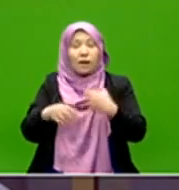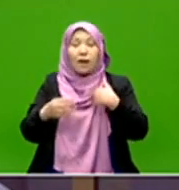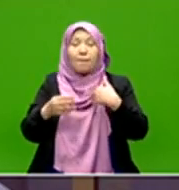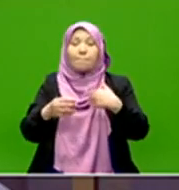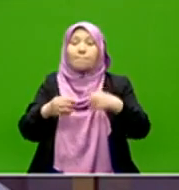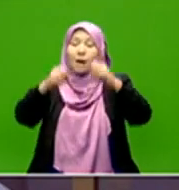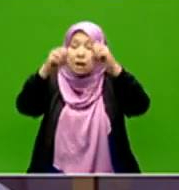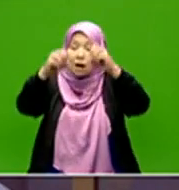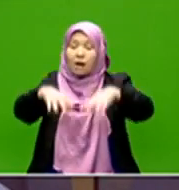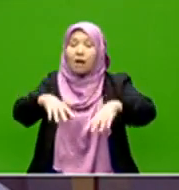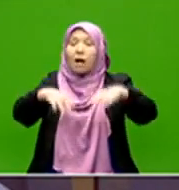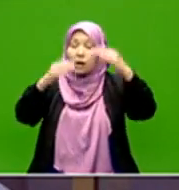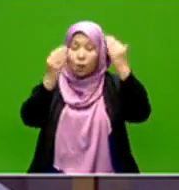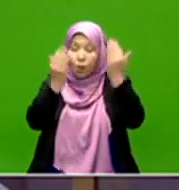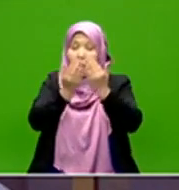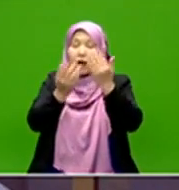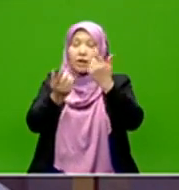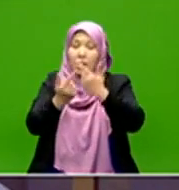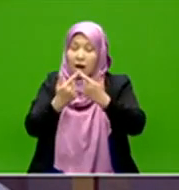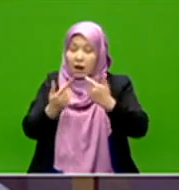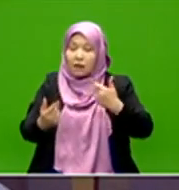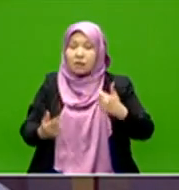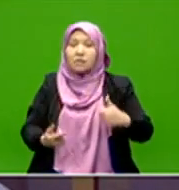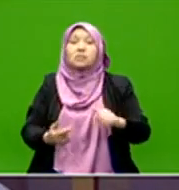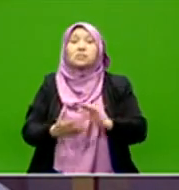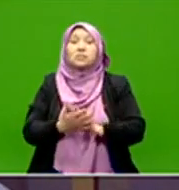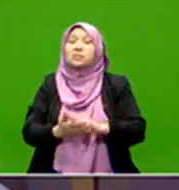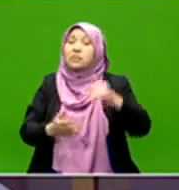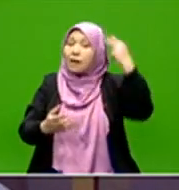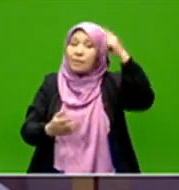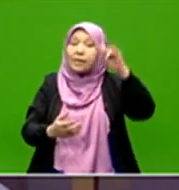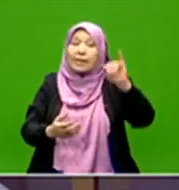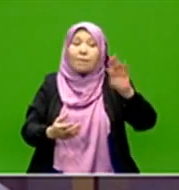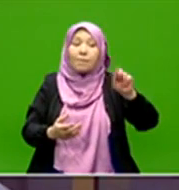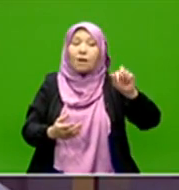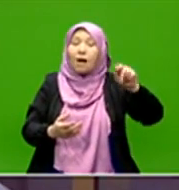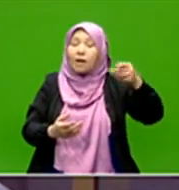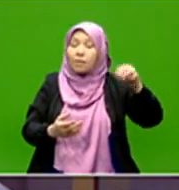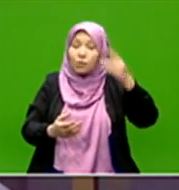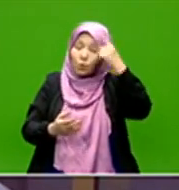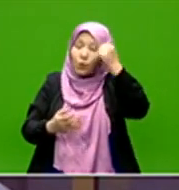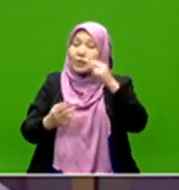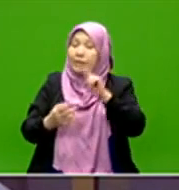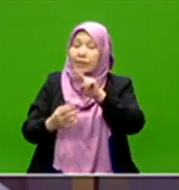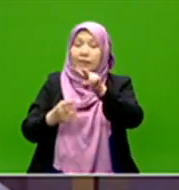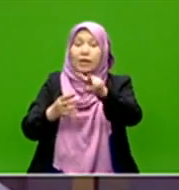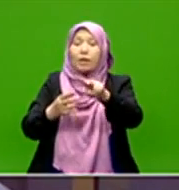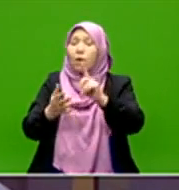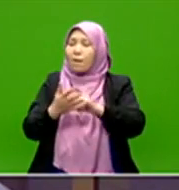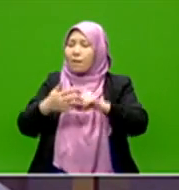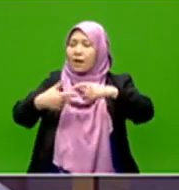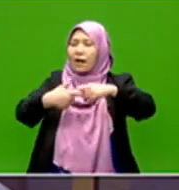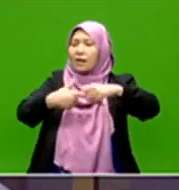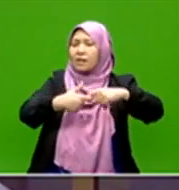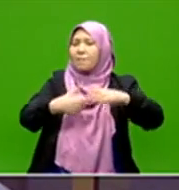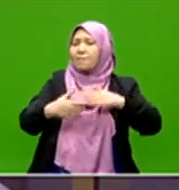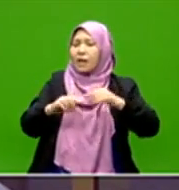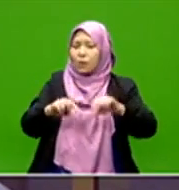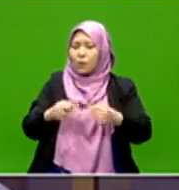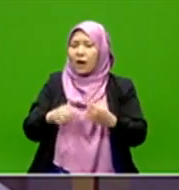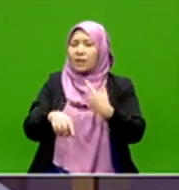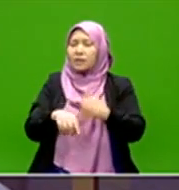daripada Nabi Ibrahim. Ayat 129, kita baca sekali lagi untuk kita lihat apa kaitan tuan-tuan ikuti My Quran Time